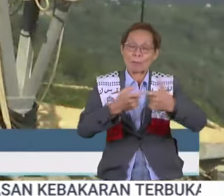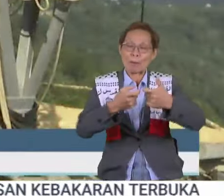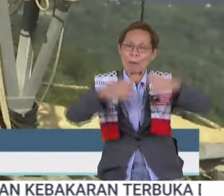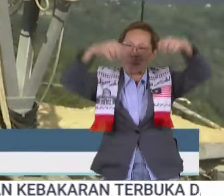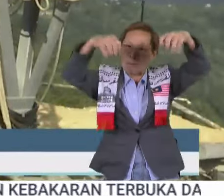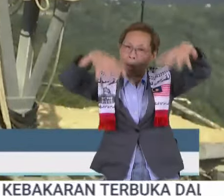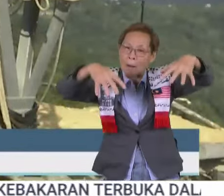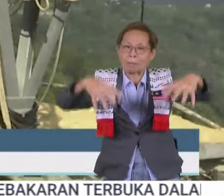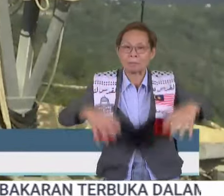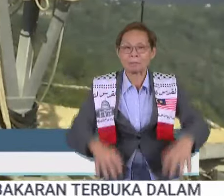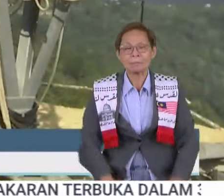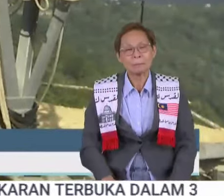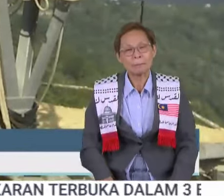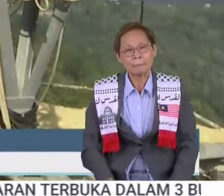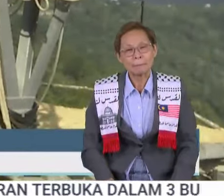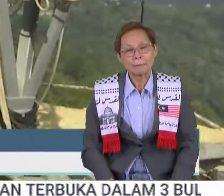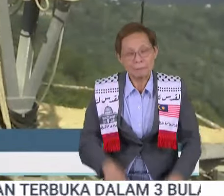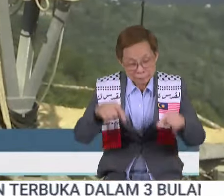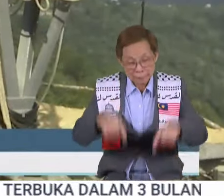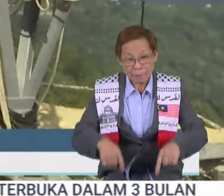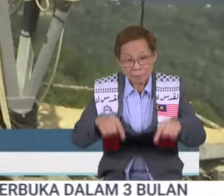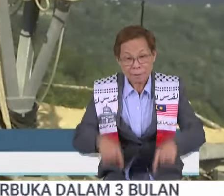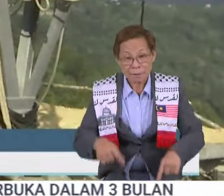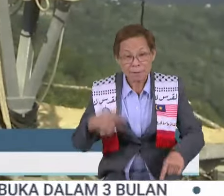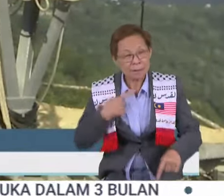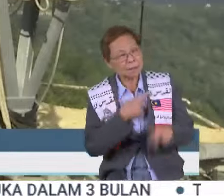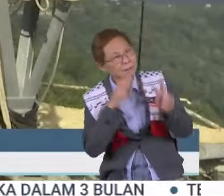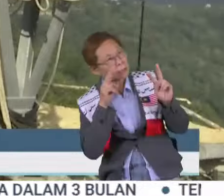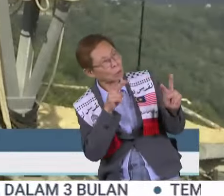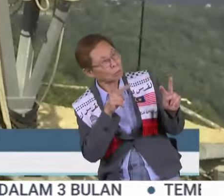Cabaran utama di tempat ni, kalau kita tengok